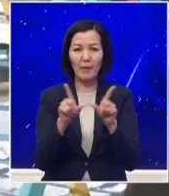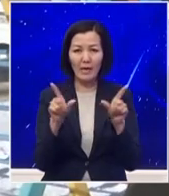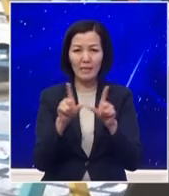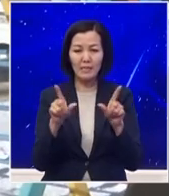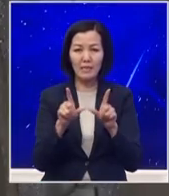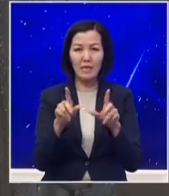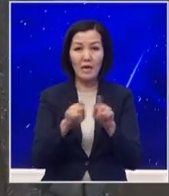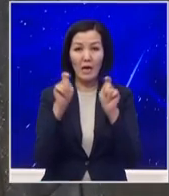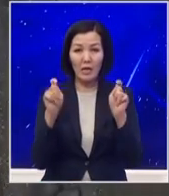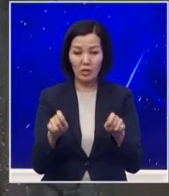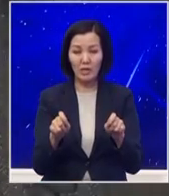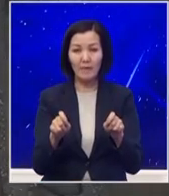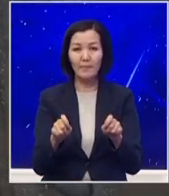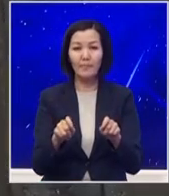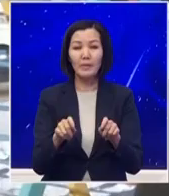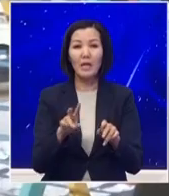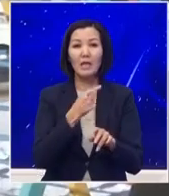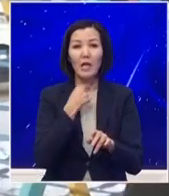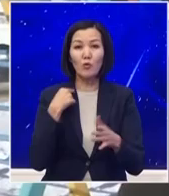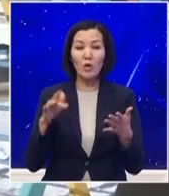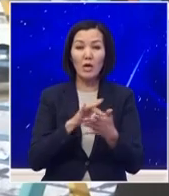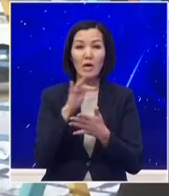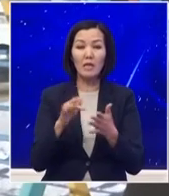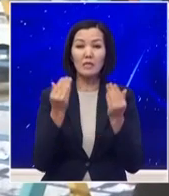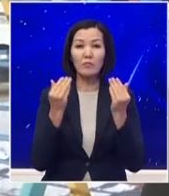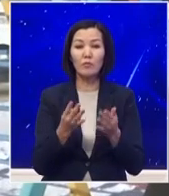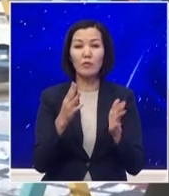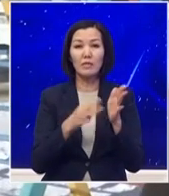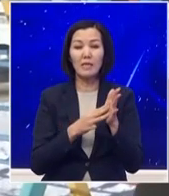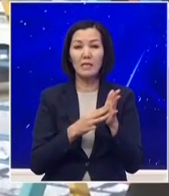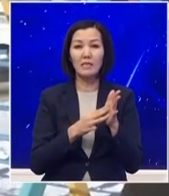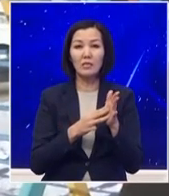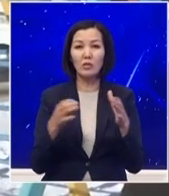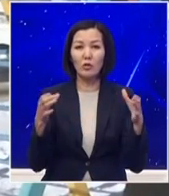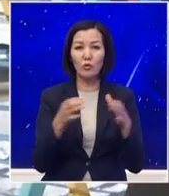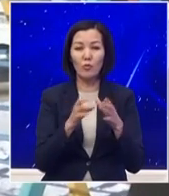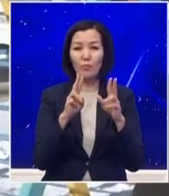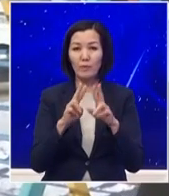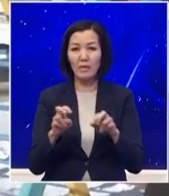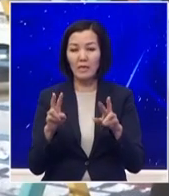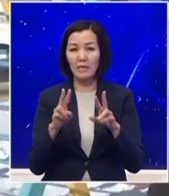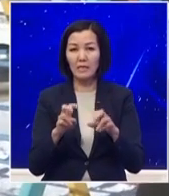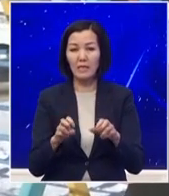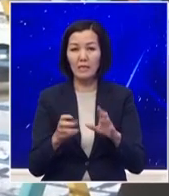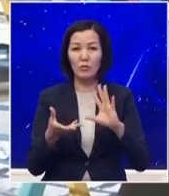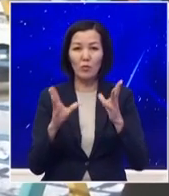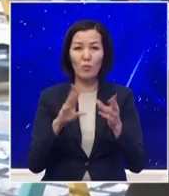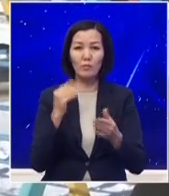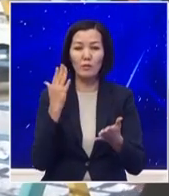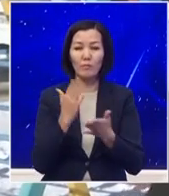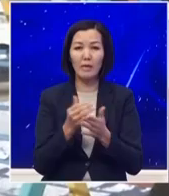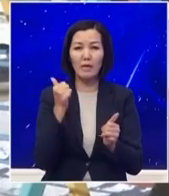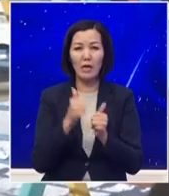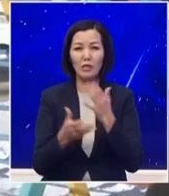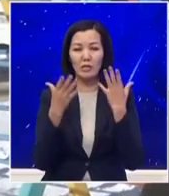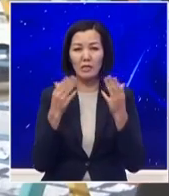нысандар істеп жатыр. Талдықорған қаласында бүгінгі күнге 8 мониторлық топтар жұмыс жасап жатыр. Күнделікті